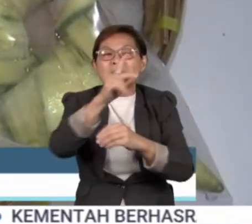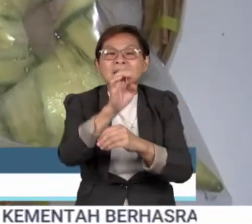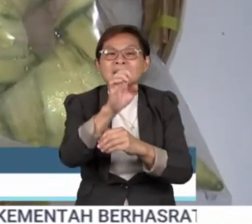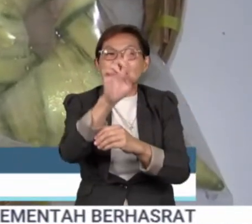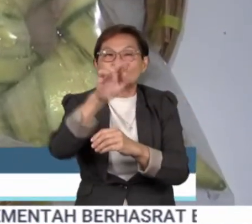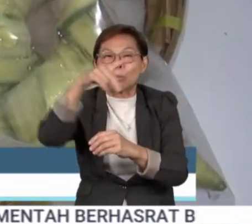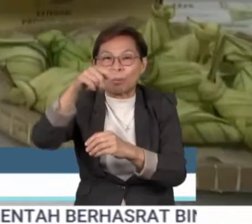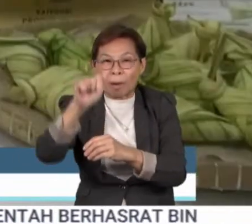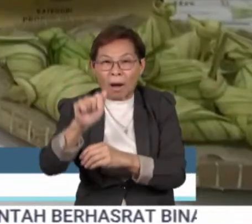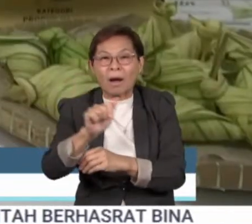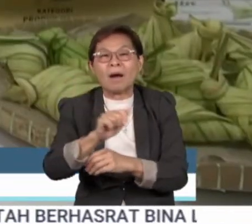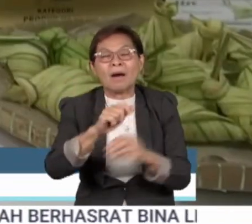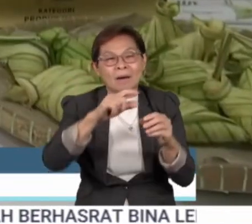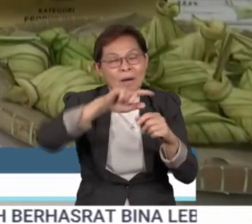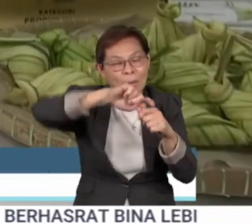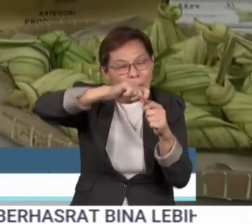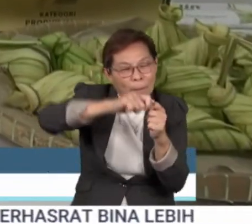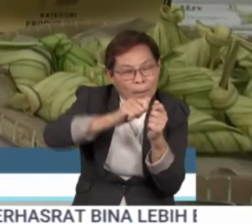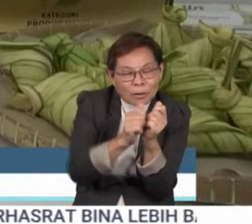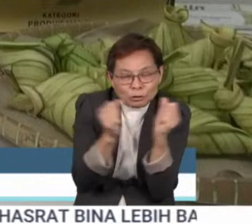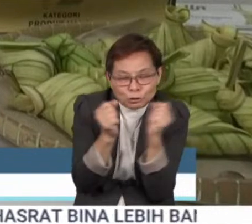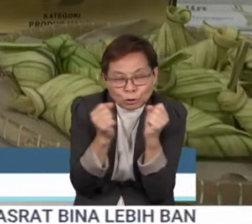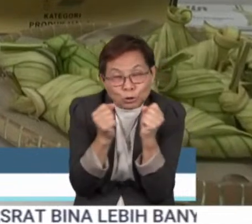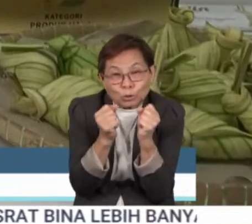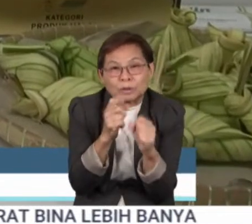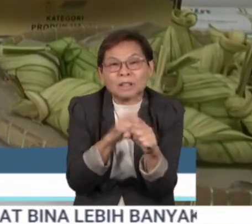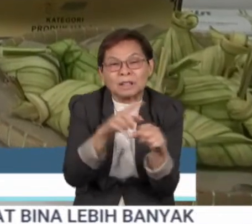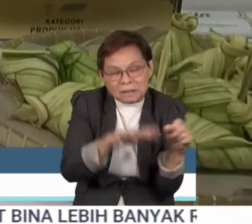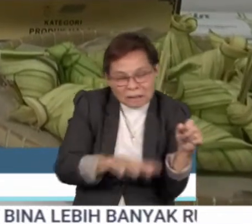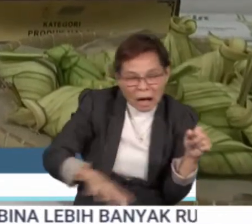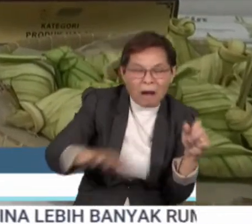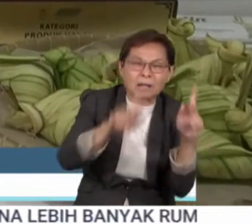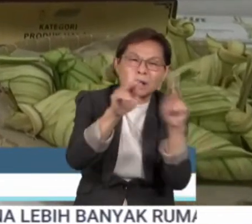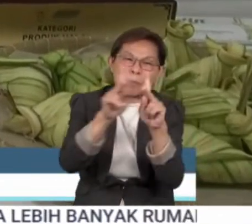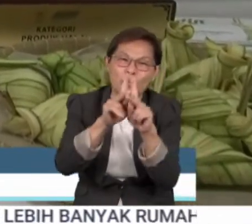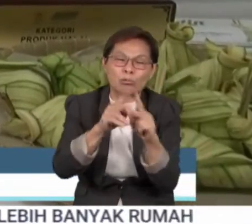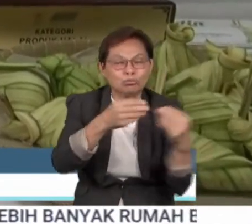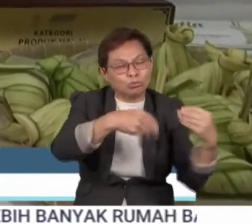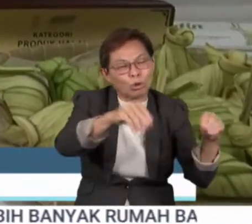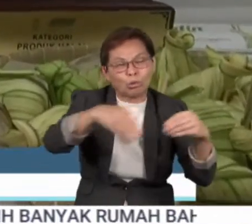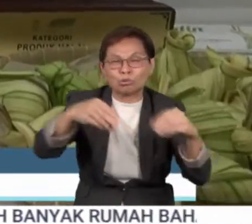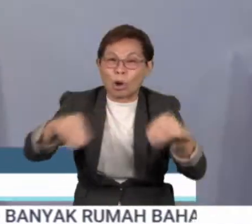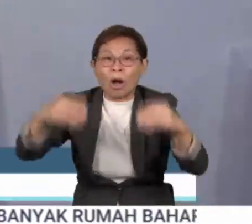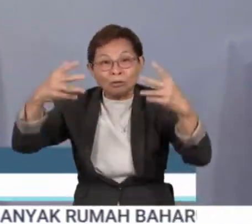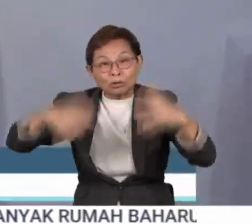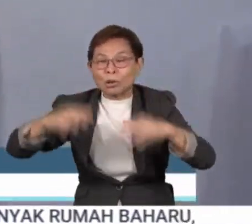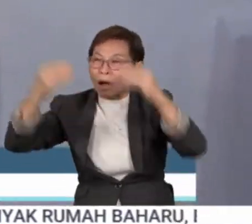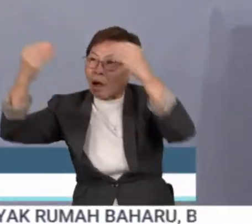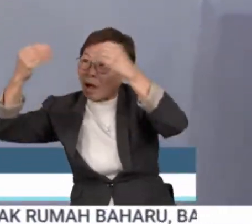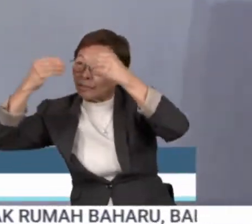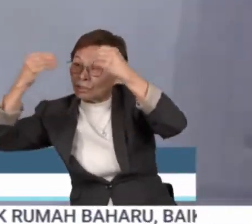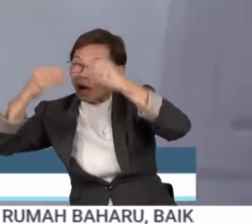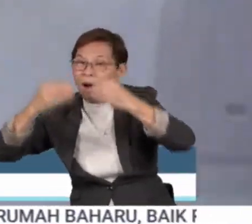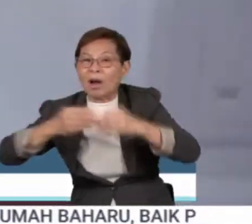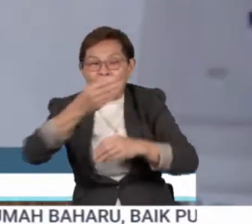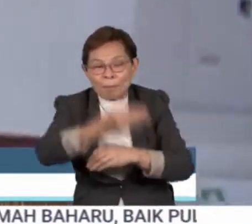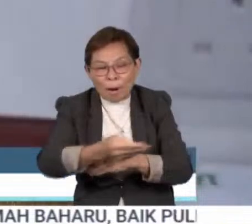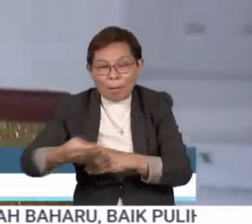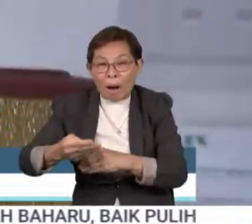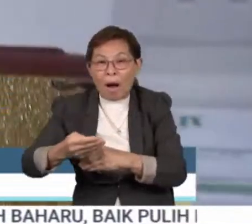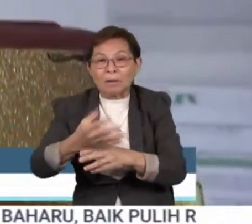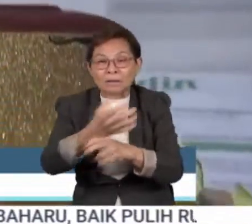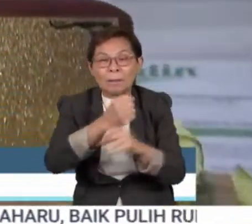pulut panggang dan kari pap sejuk beku di sekitar kampung secara fizikal. Setelah diberi bimbingan, produknya kini